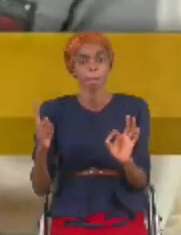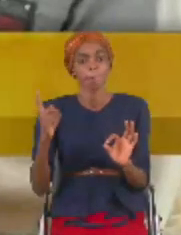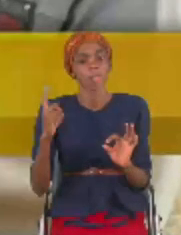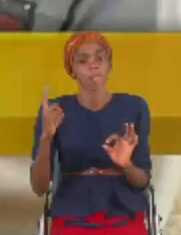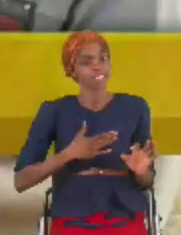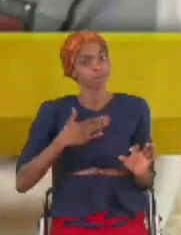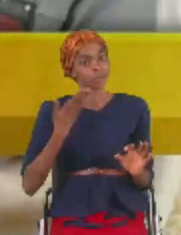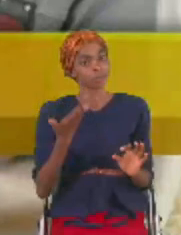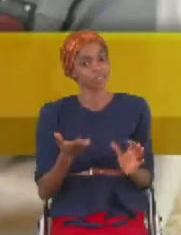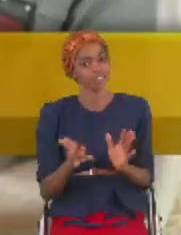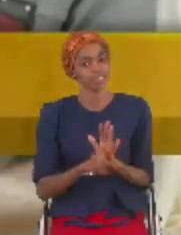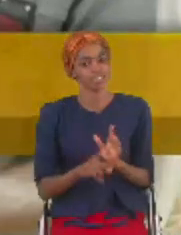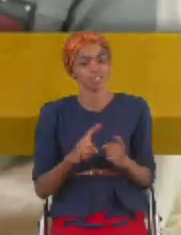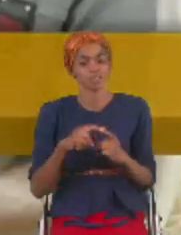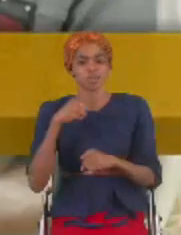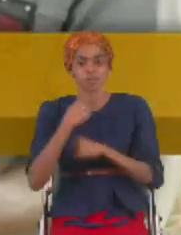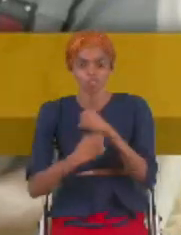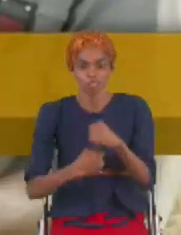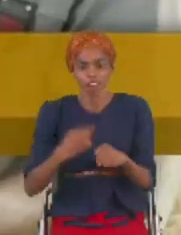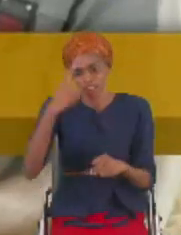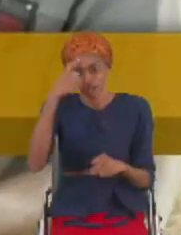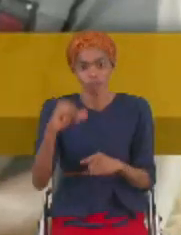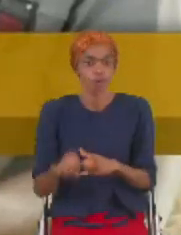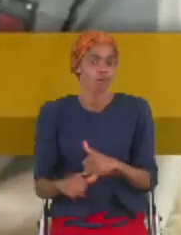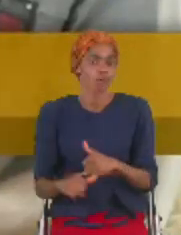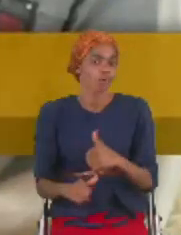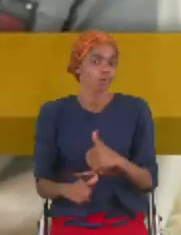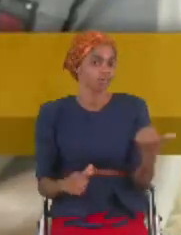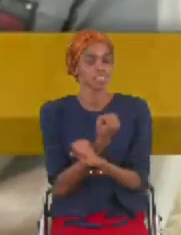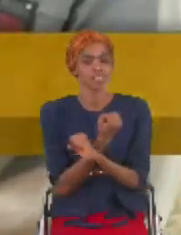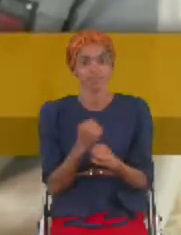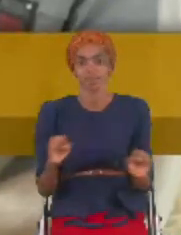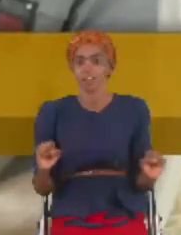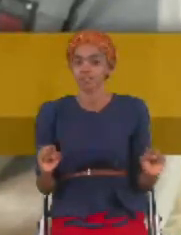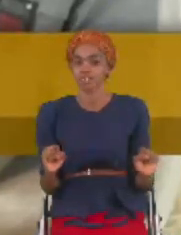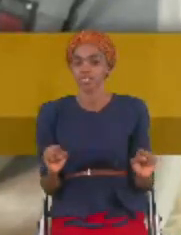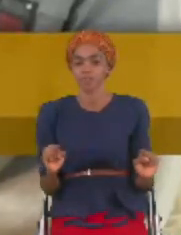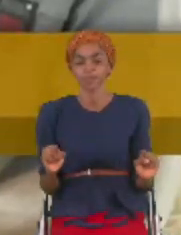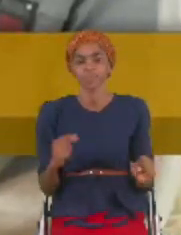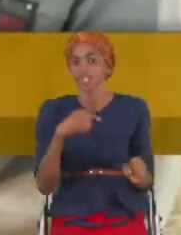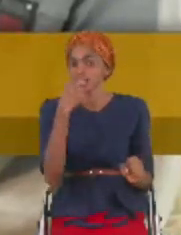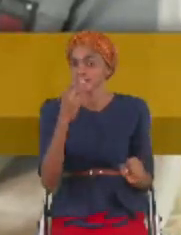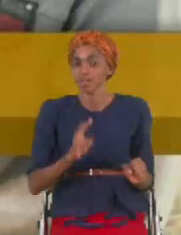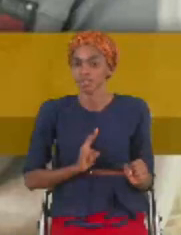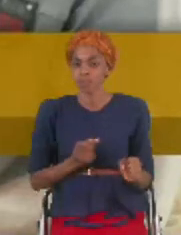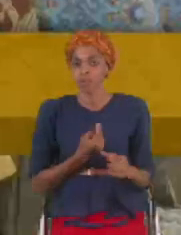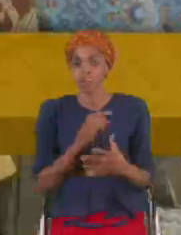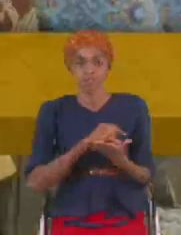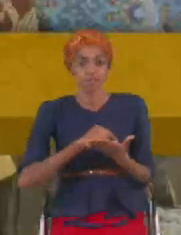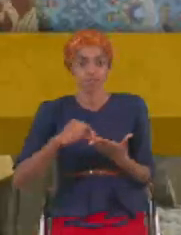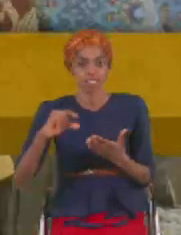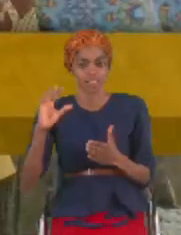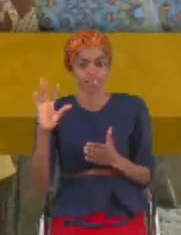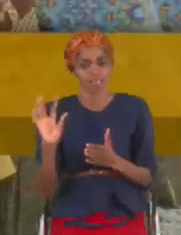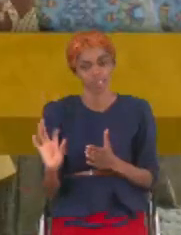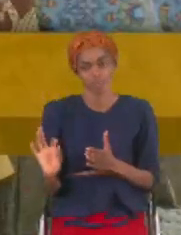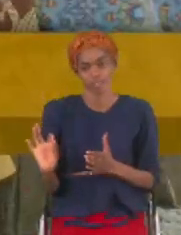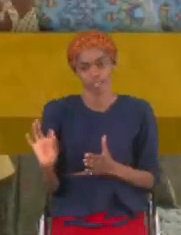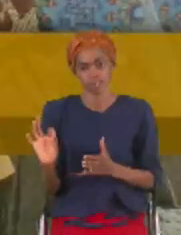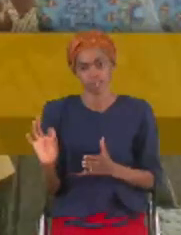la volonté à souffrir pour le salut des autres et nous dit dans le verset 9